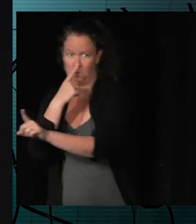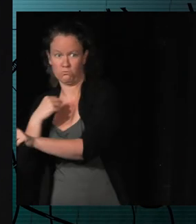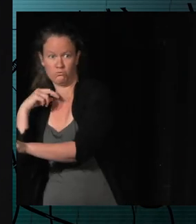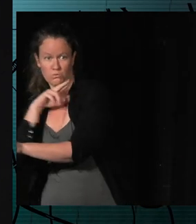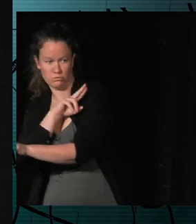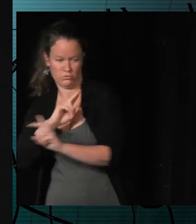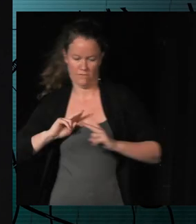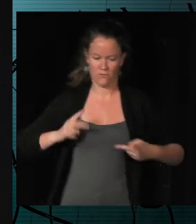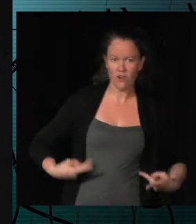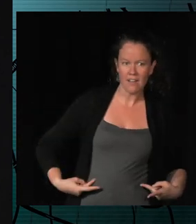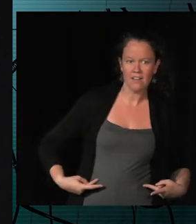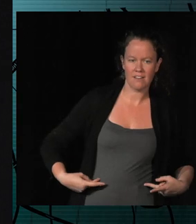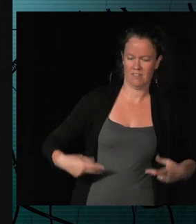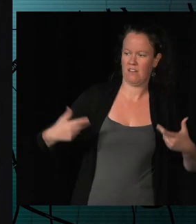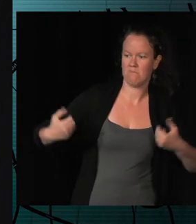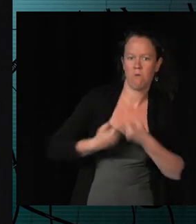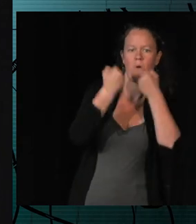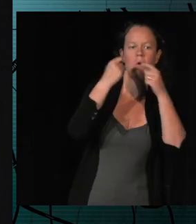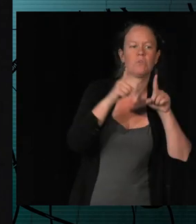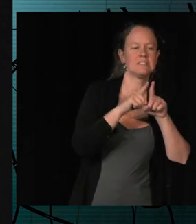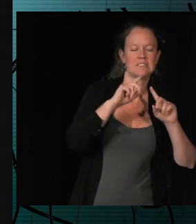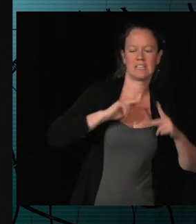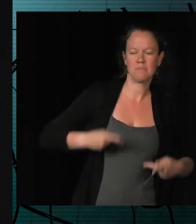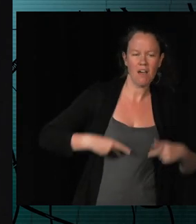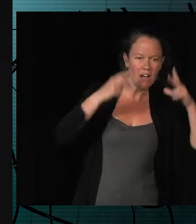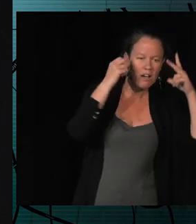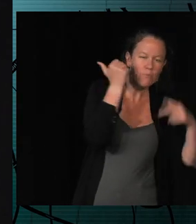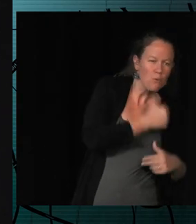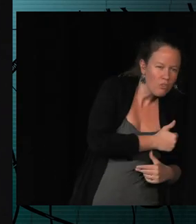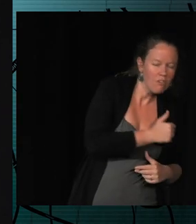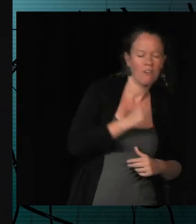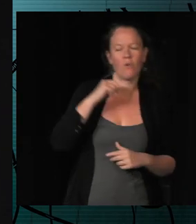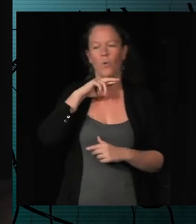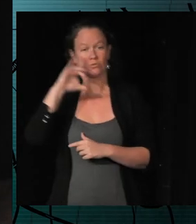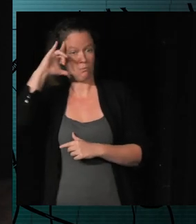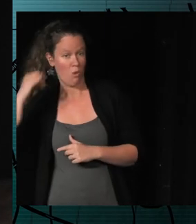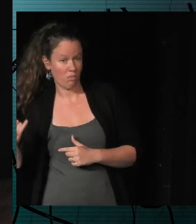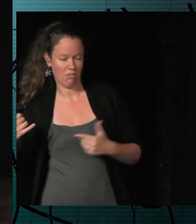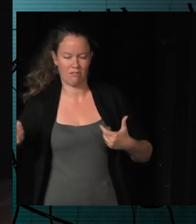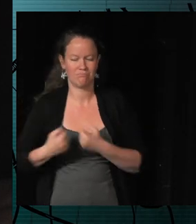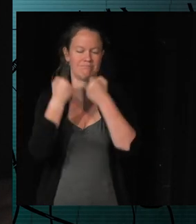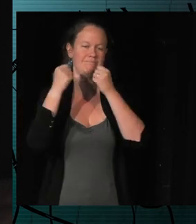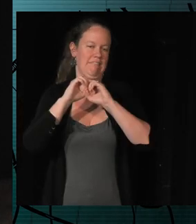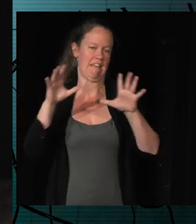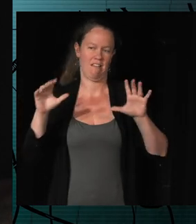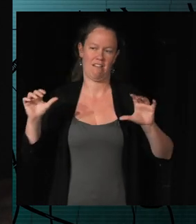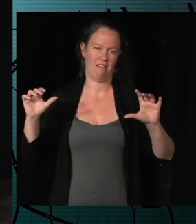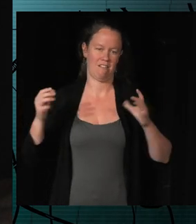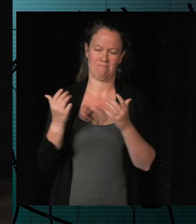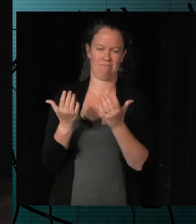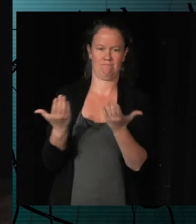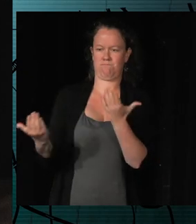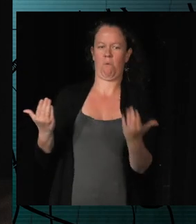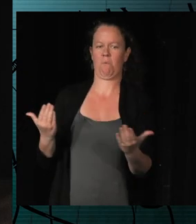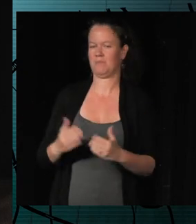brune et et rose blonde donc ouais ça marche ça marche complètement euh h c'est je